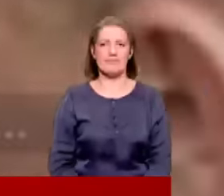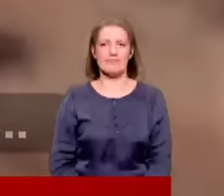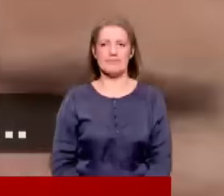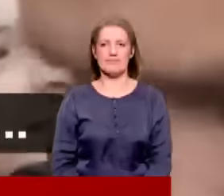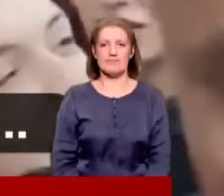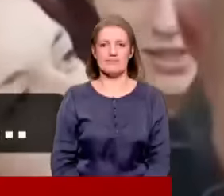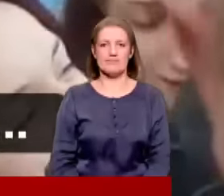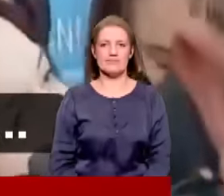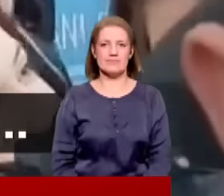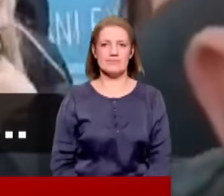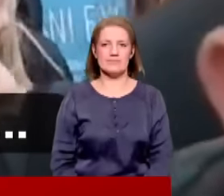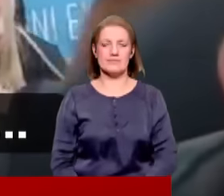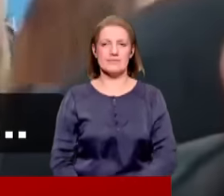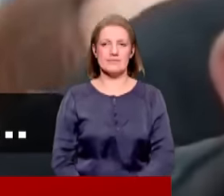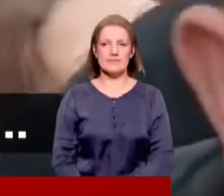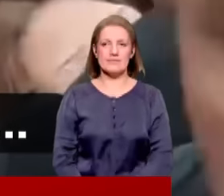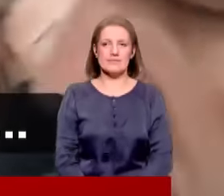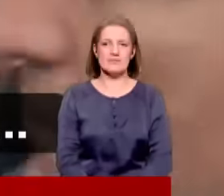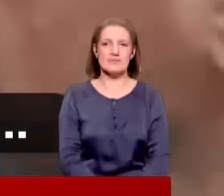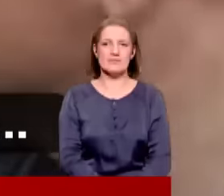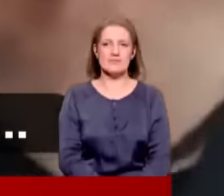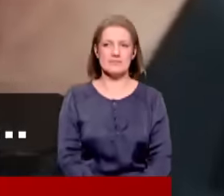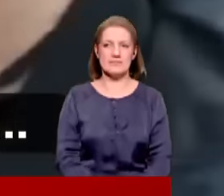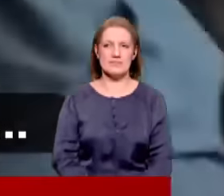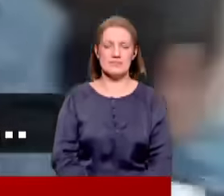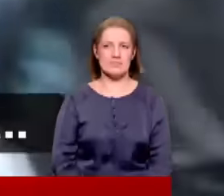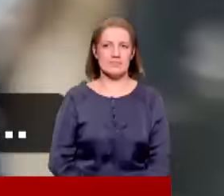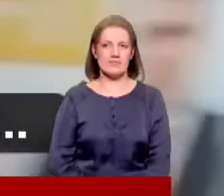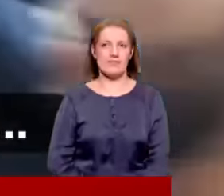efendim. Sen gözümün nuru,